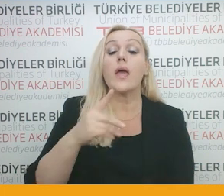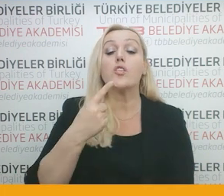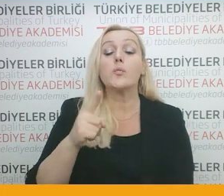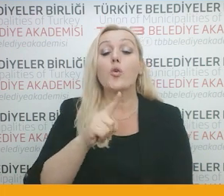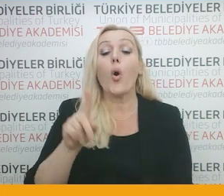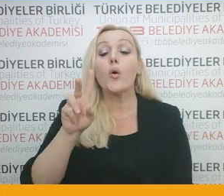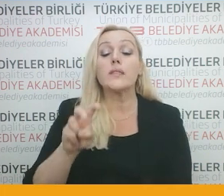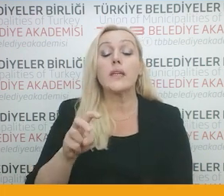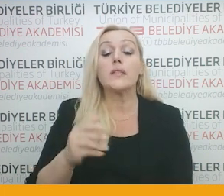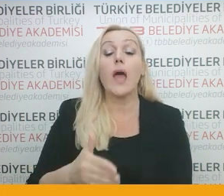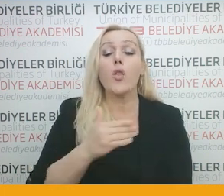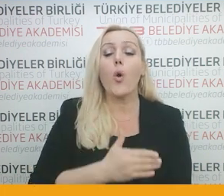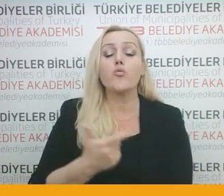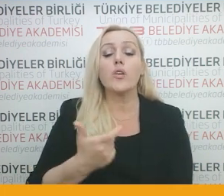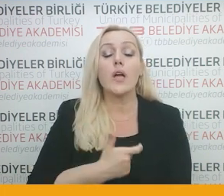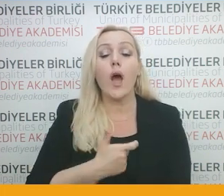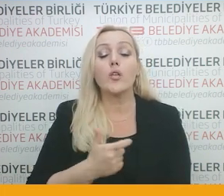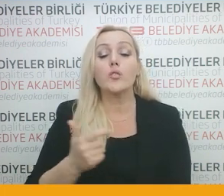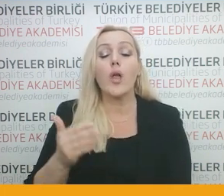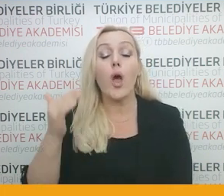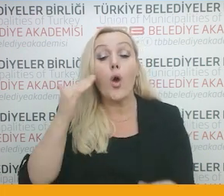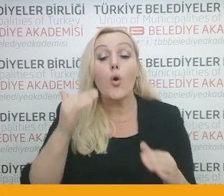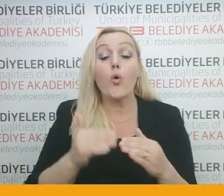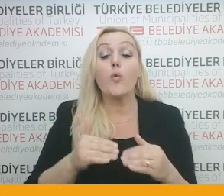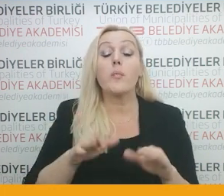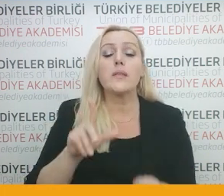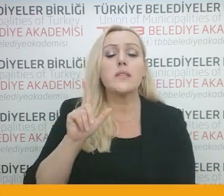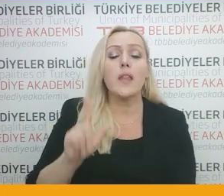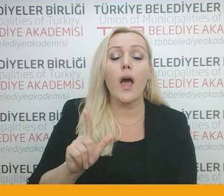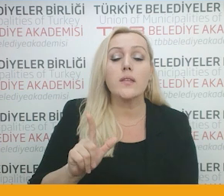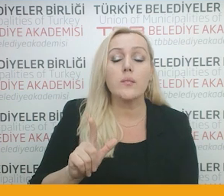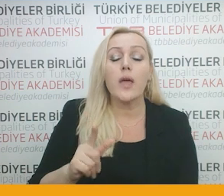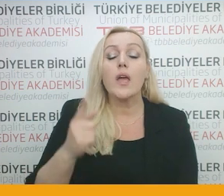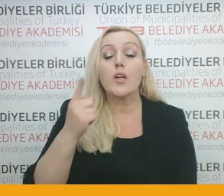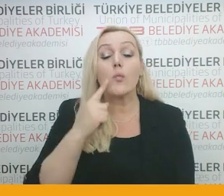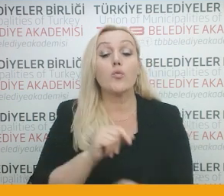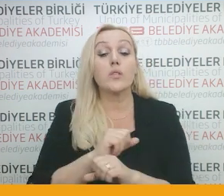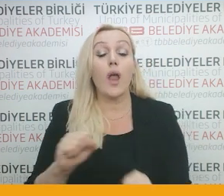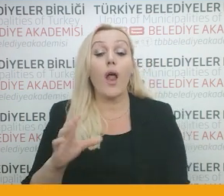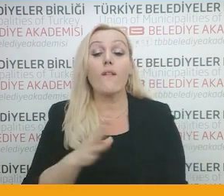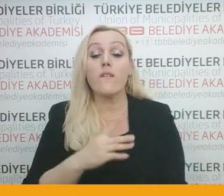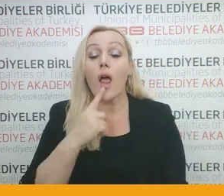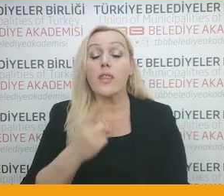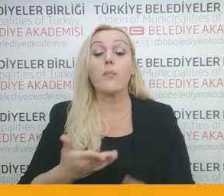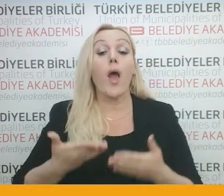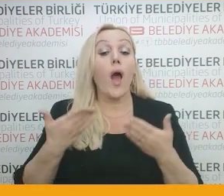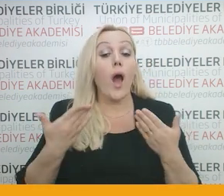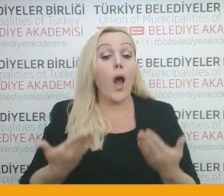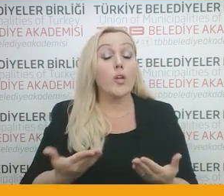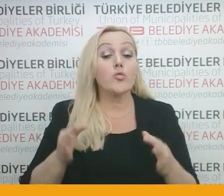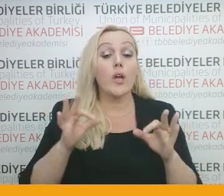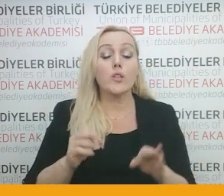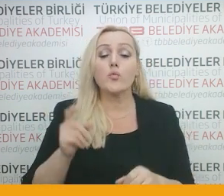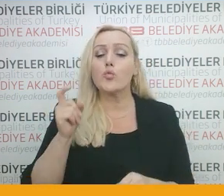5018'den önce mevzuata aykırılık tek şarttı. Mevzuata aykırıysa kamu zararı vardır deyip kamu zararı yazılıyordu. Ancak şimdi